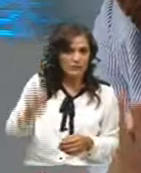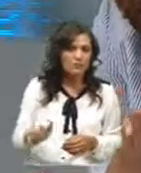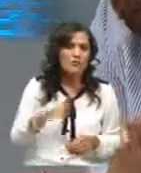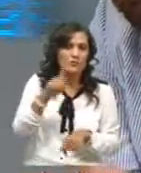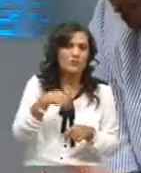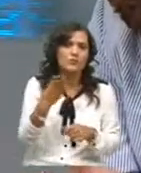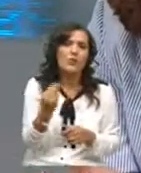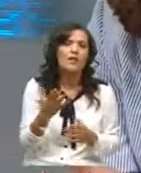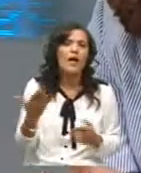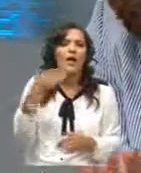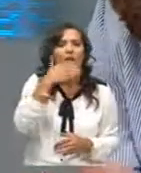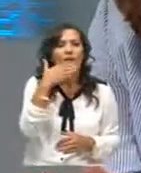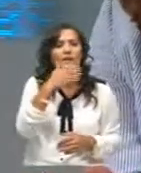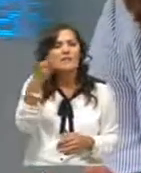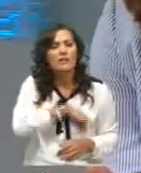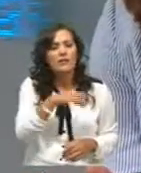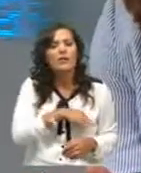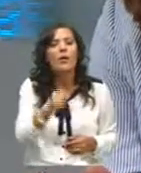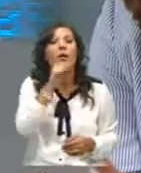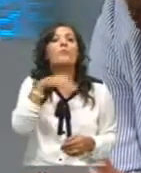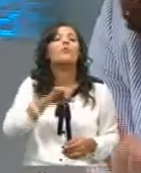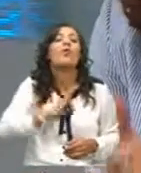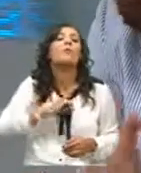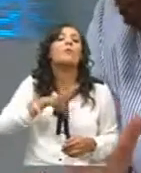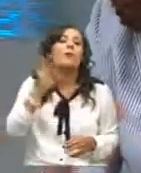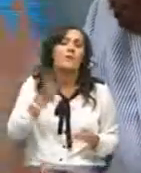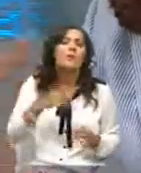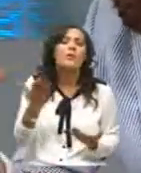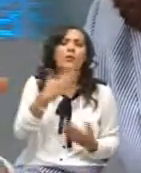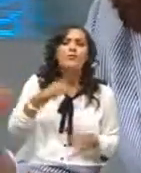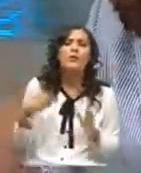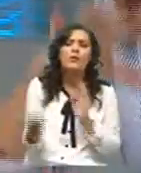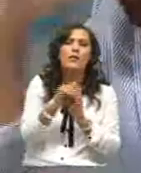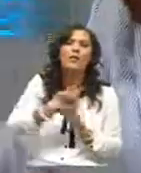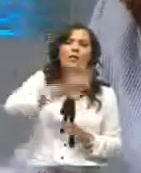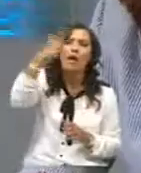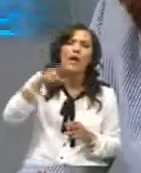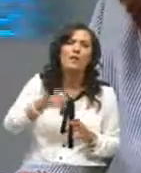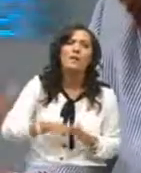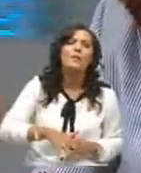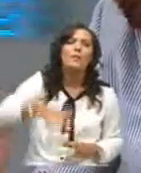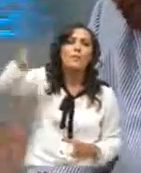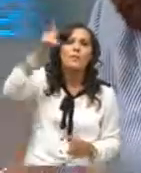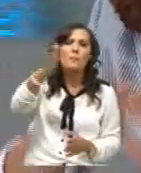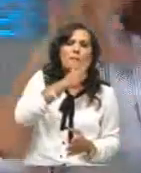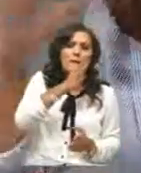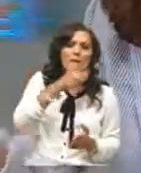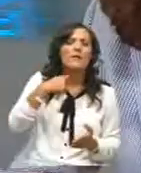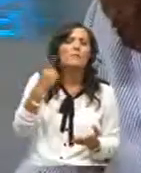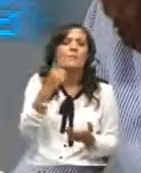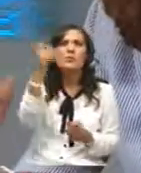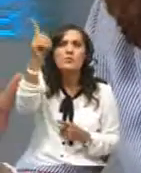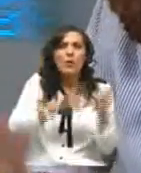süreci çok daha verimli değerlendirme Korkmaz kesin Yoksa karşınızda daha gibi tepeleme bir bilgi